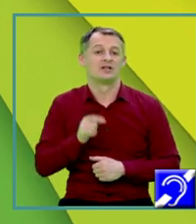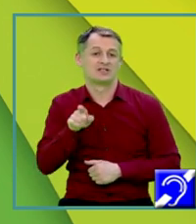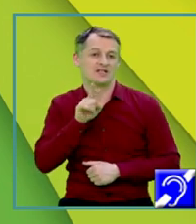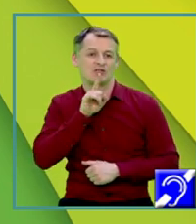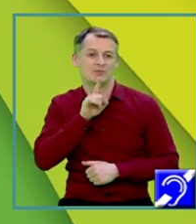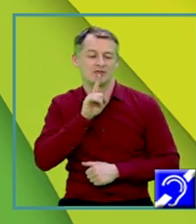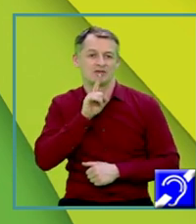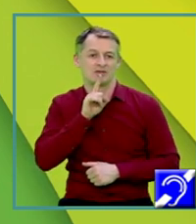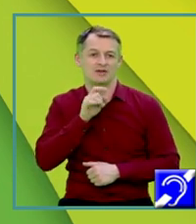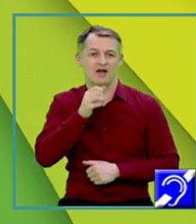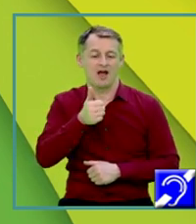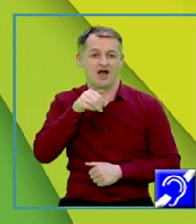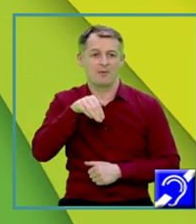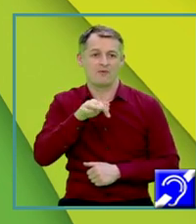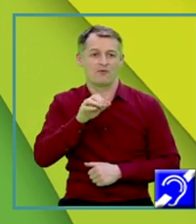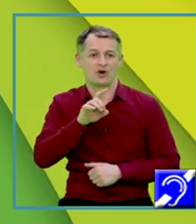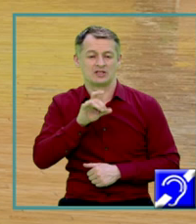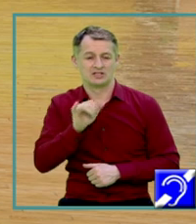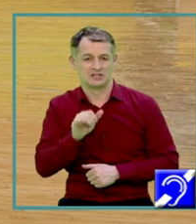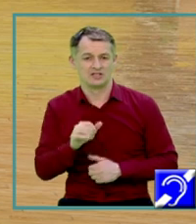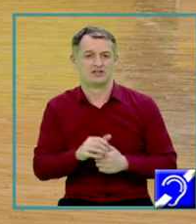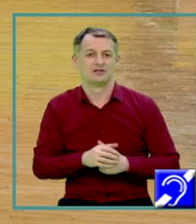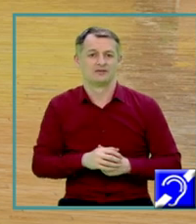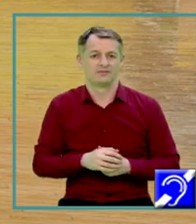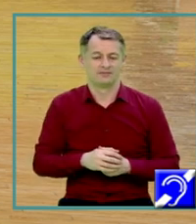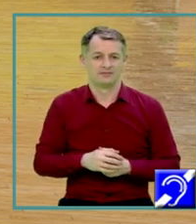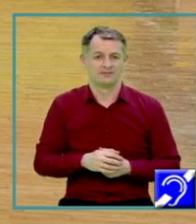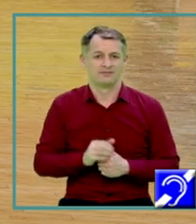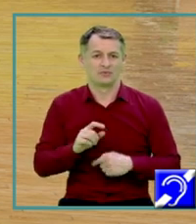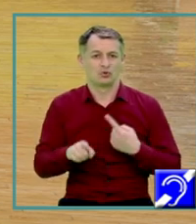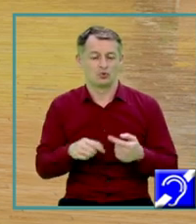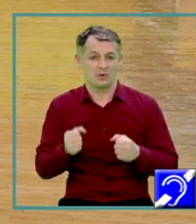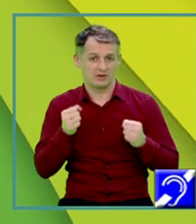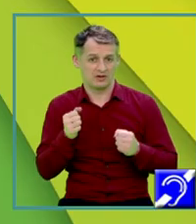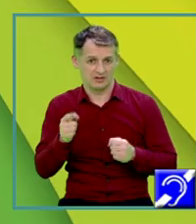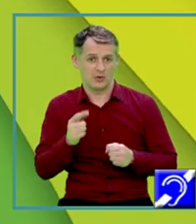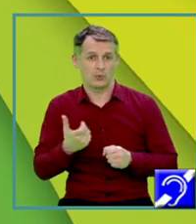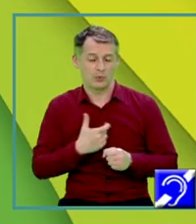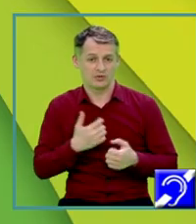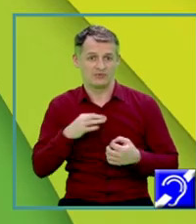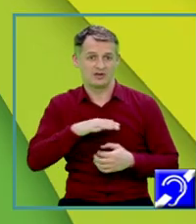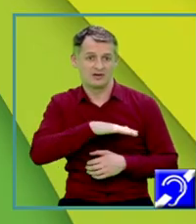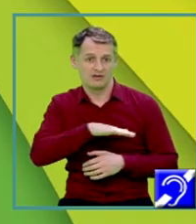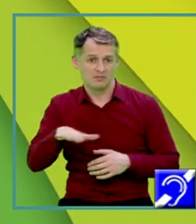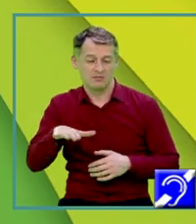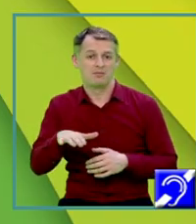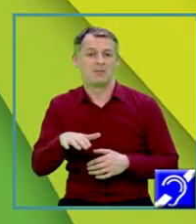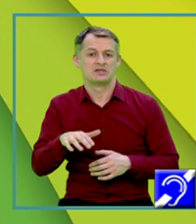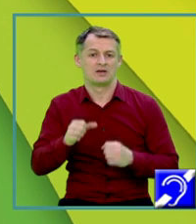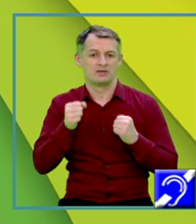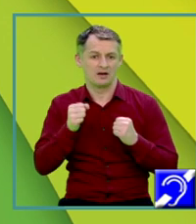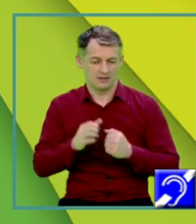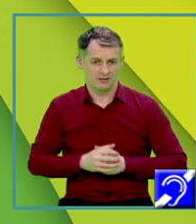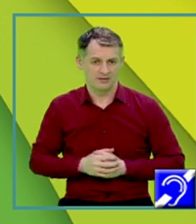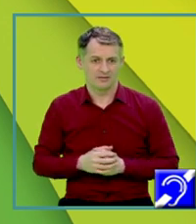numesc amfoliți acidobazici. După tărie, bazele pot fi baze tari, cum este hidroxidul de sodiu